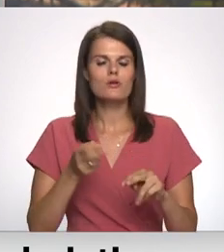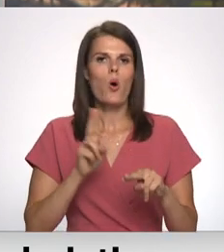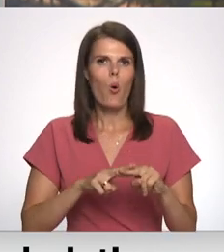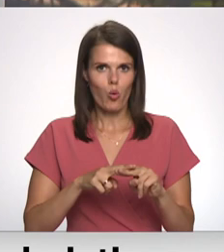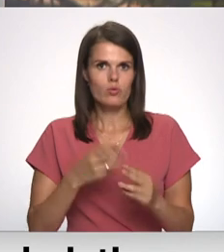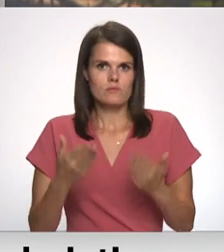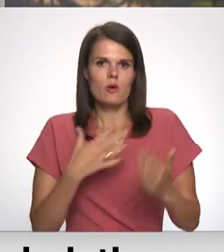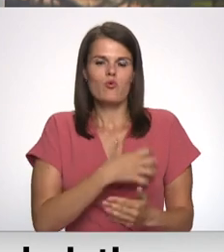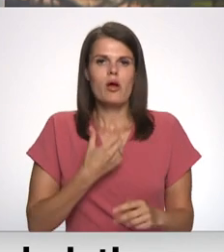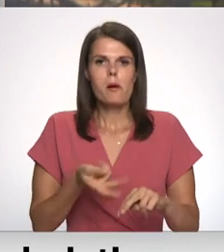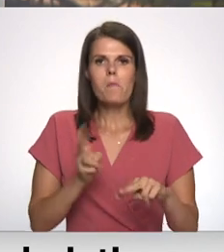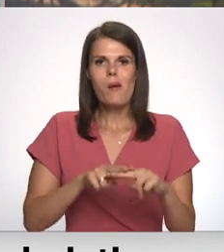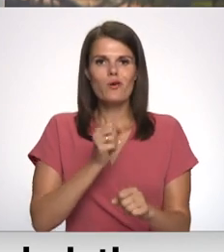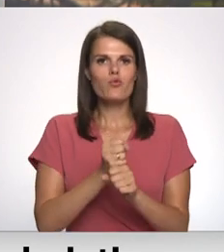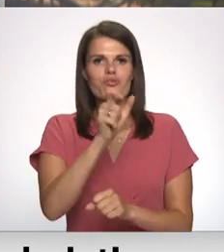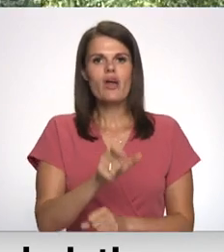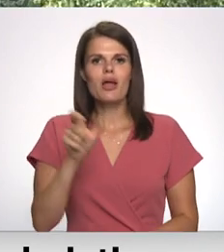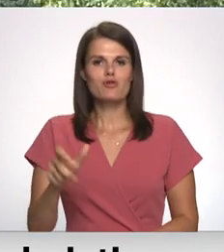papildus darbinieku sociālajā dienestā.